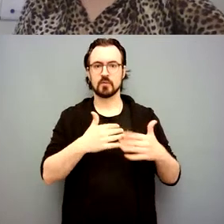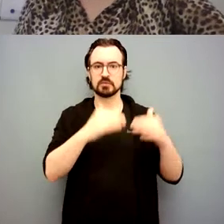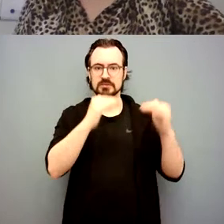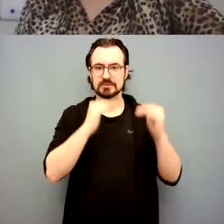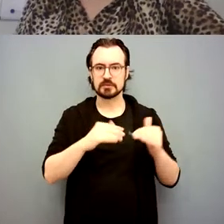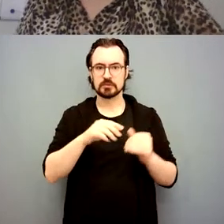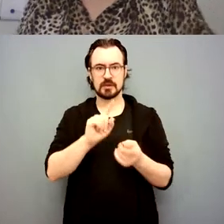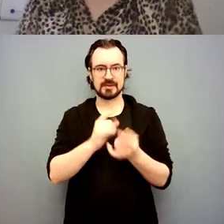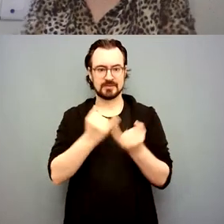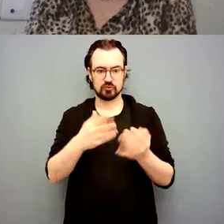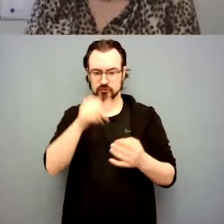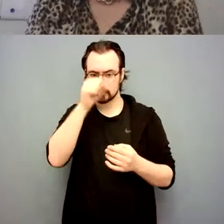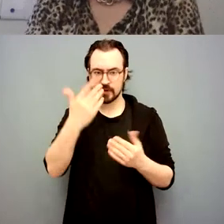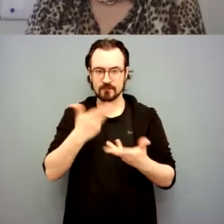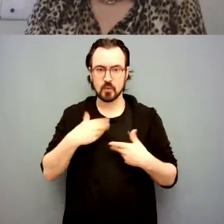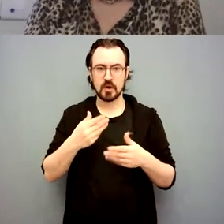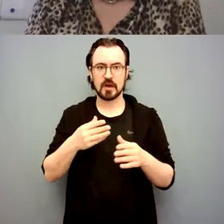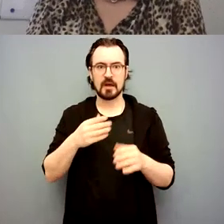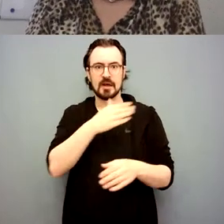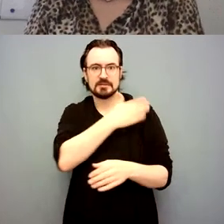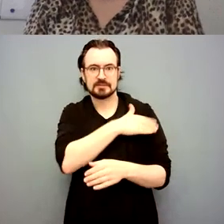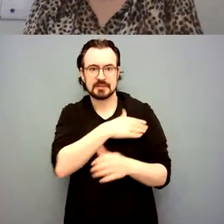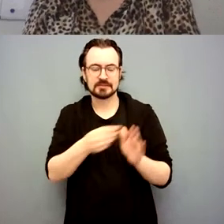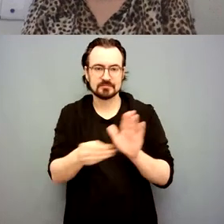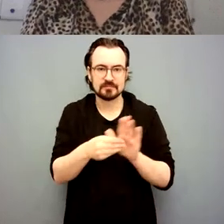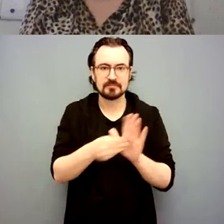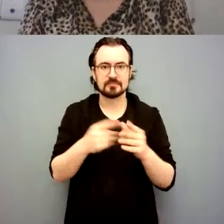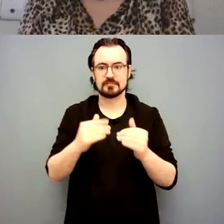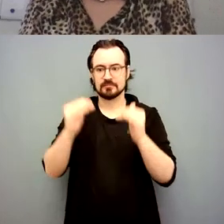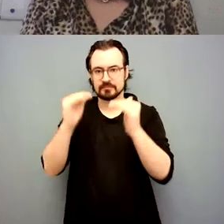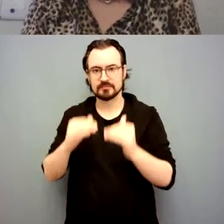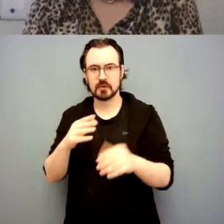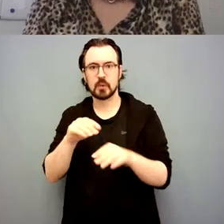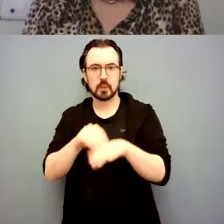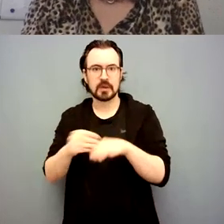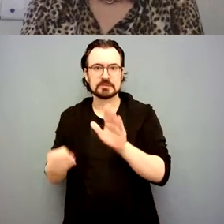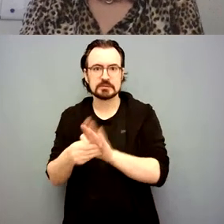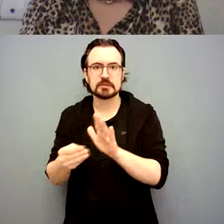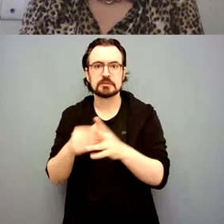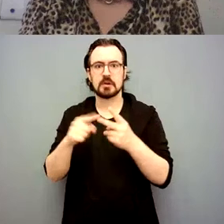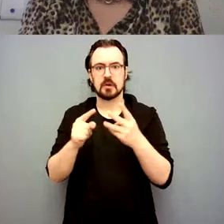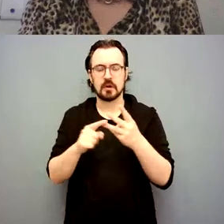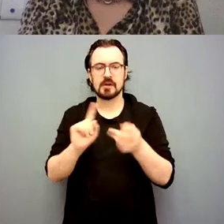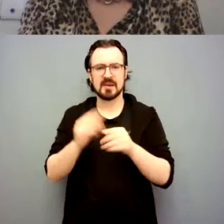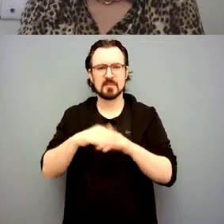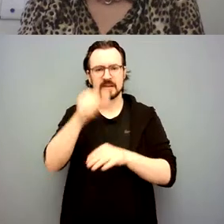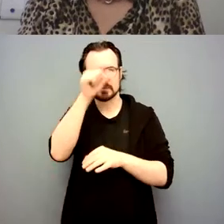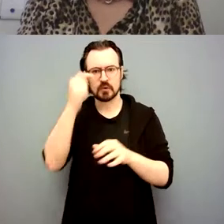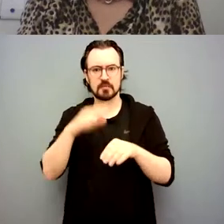få assistansersättning, man skär ner på sjukersättning, det blir mycket svårare och krångligare.